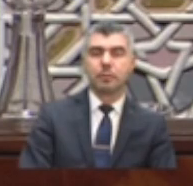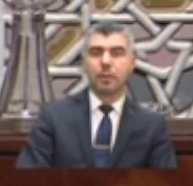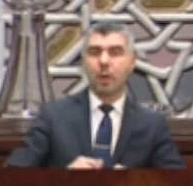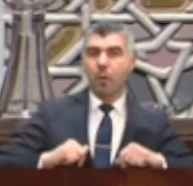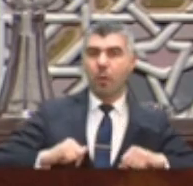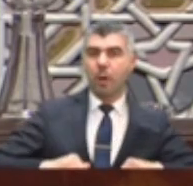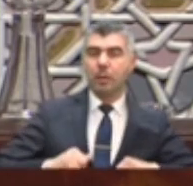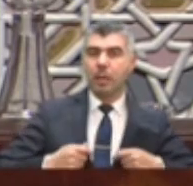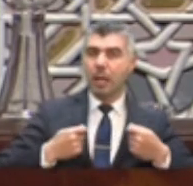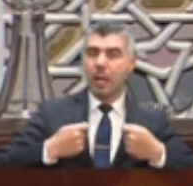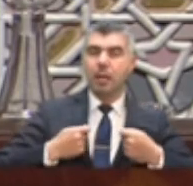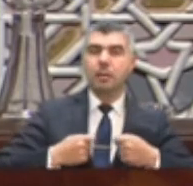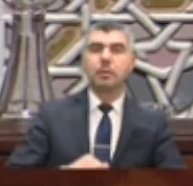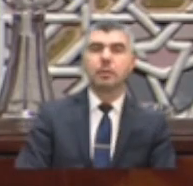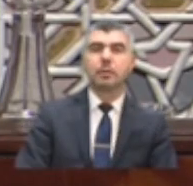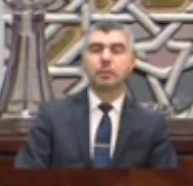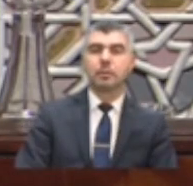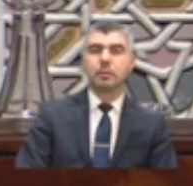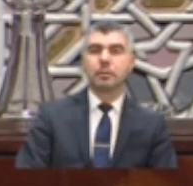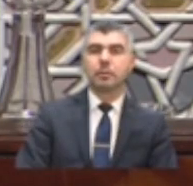سيد الوزير، سيد الرئيس، سيد الوزير،